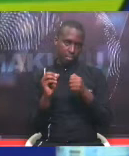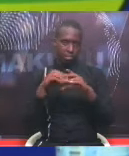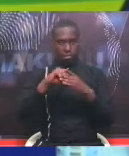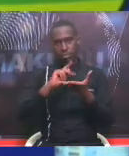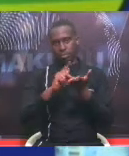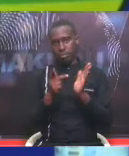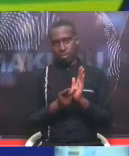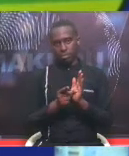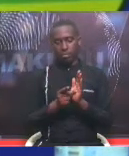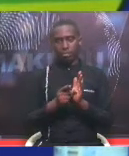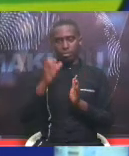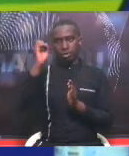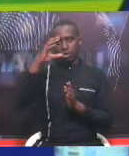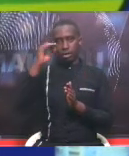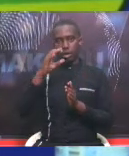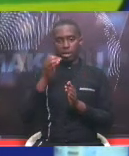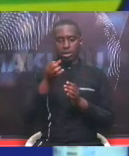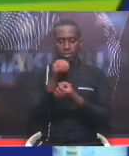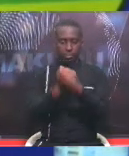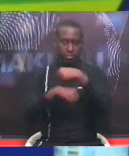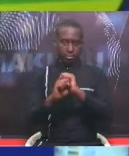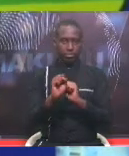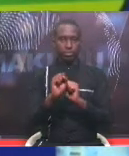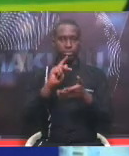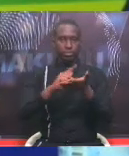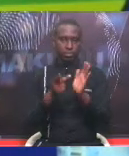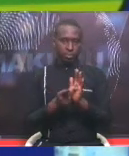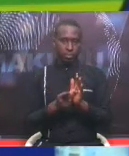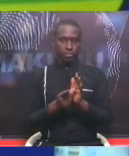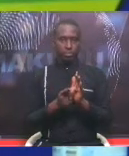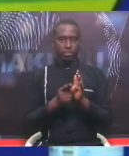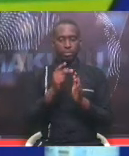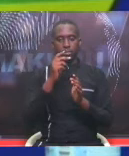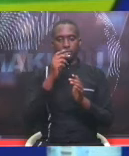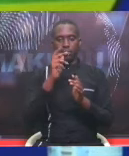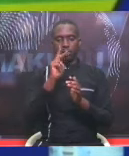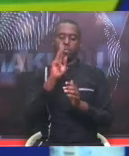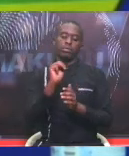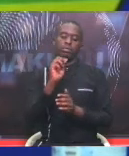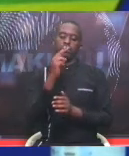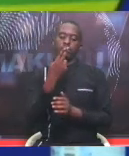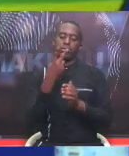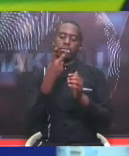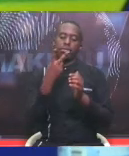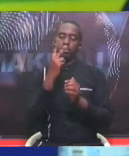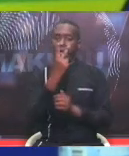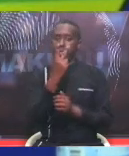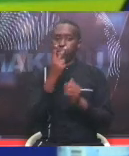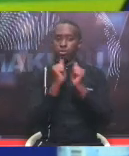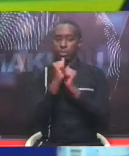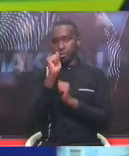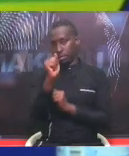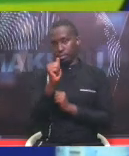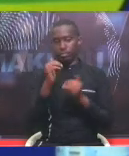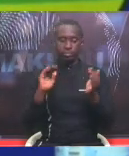umushinga wa Kigali Infrastructure Project cyangwa IP ibirometero 215. Aho tugeze rero ubu ni